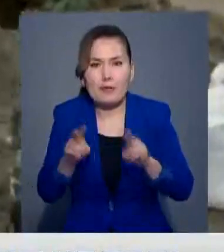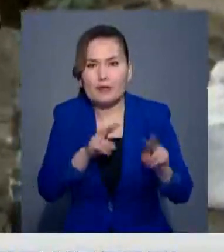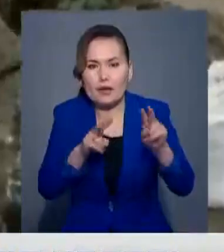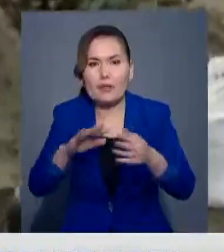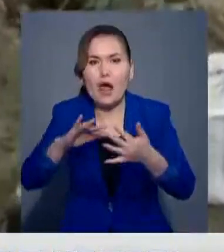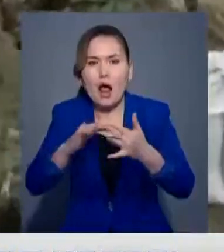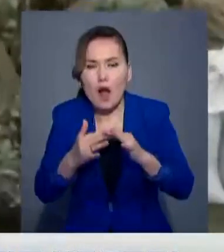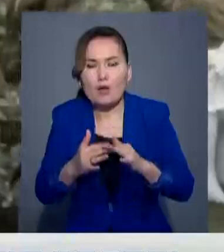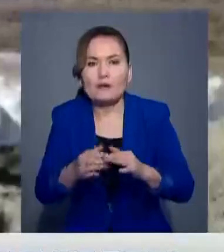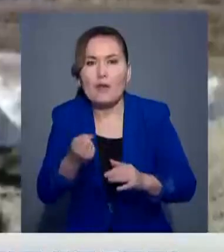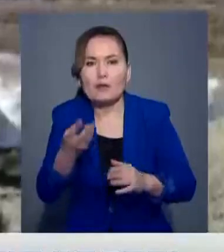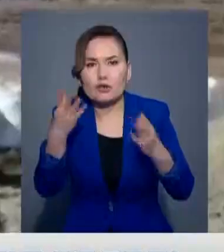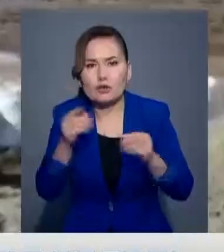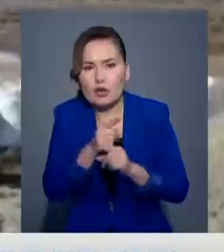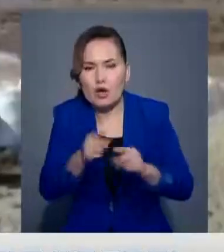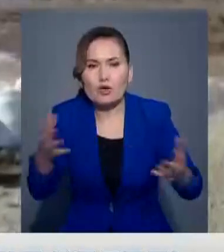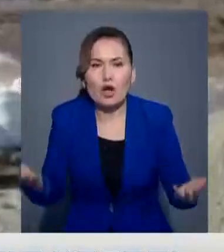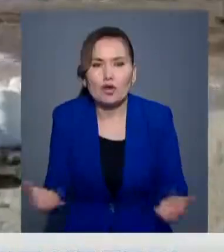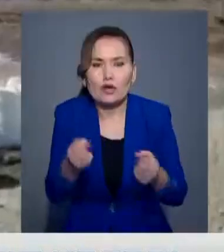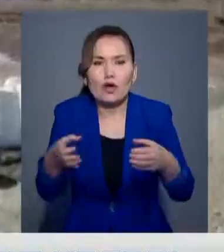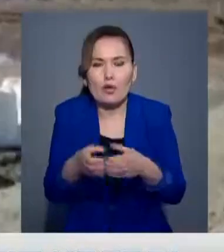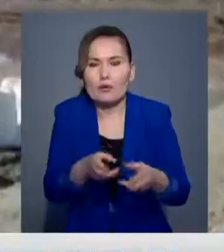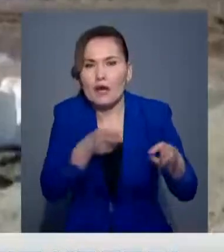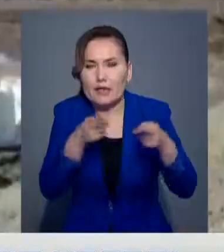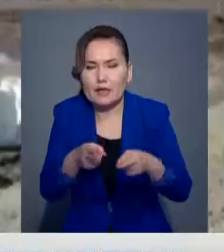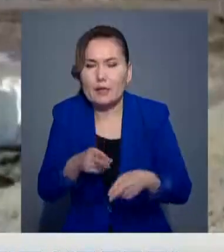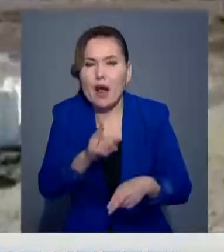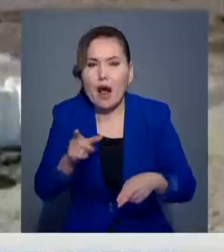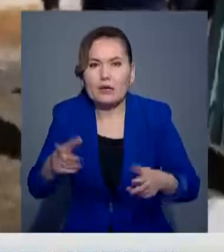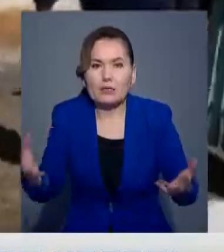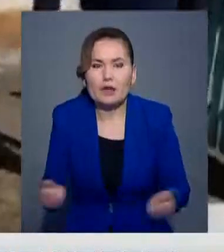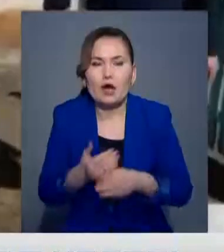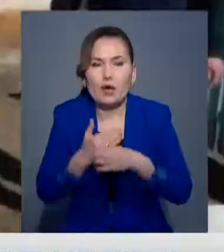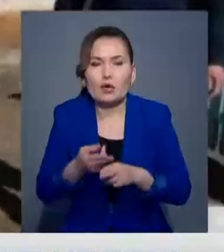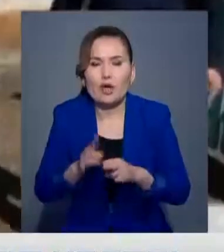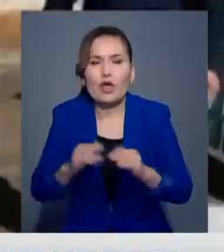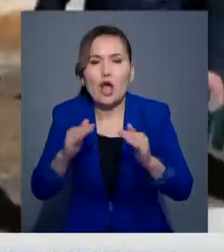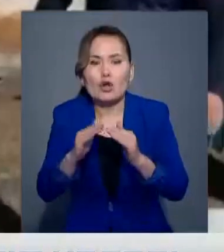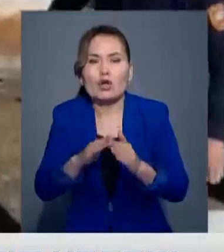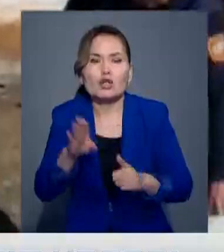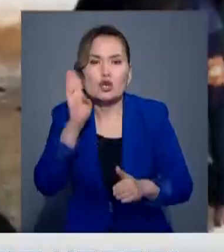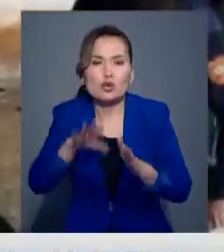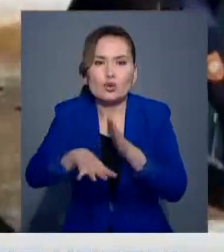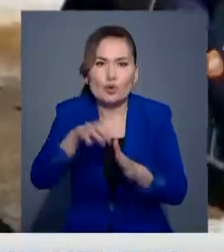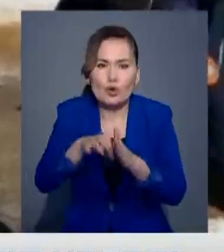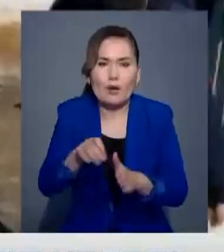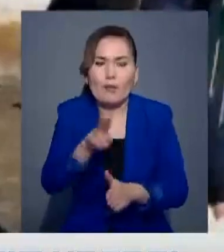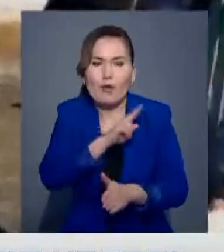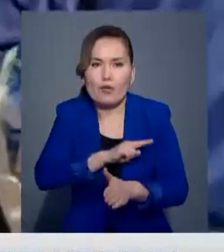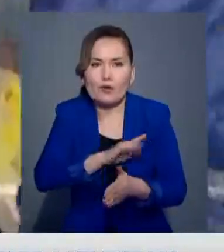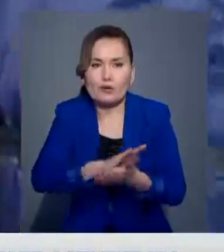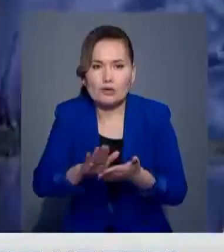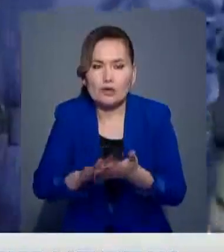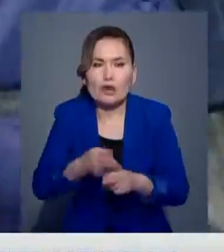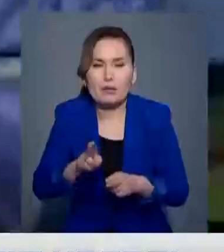Ауылда бірнеше күннен бері құтқарушылар жұмыс істеп жатыр. Олар су басқан ауларды тазартып, үйлердің маңайын инертті материалдармен қоршап